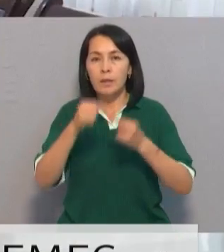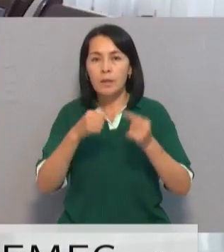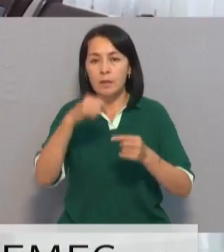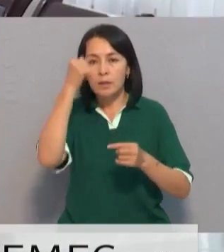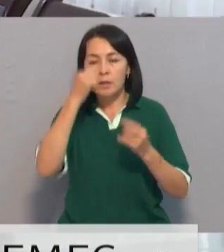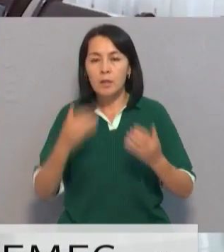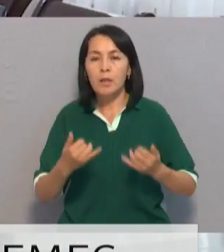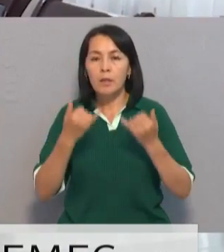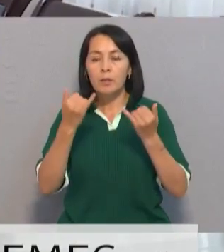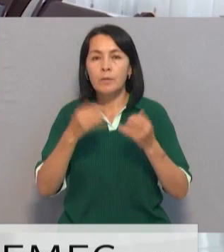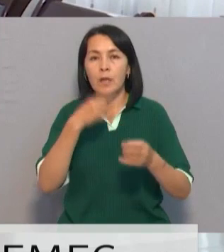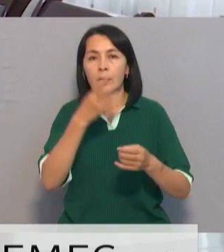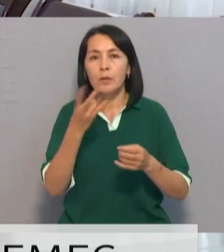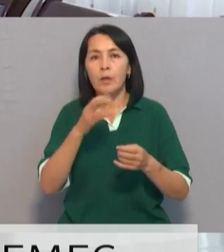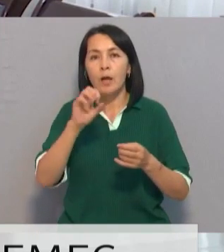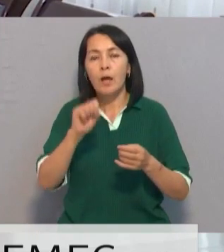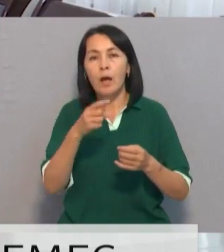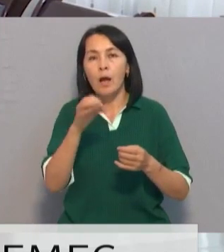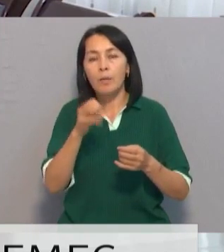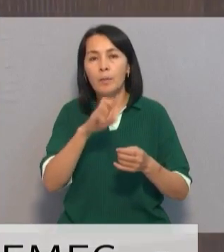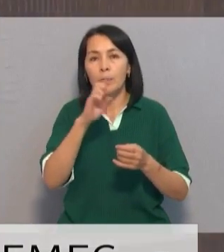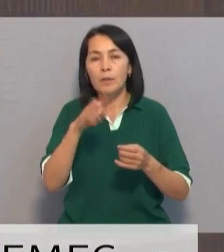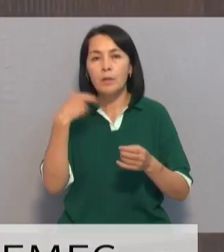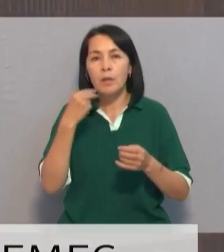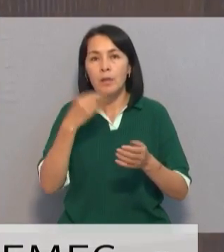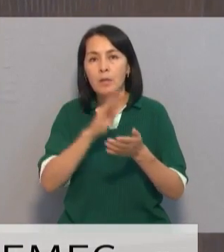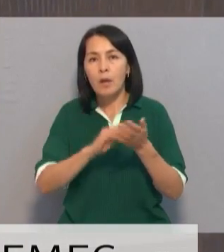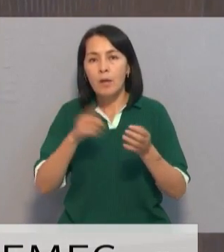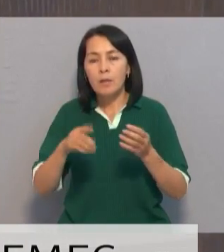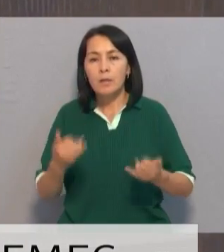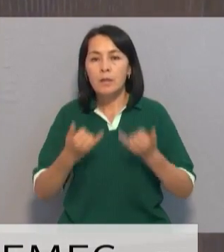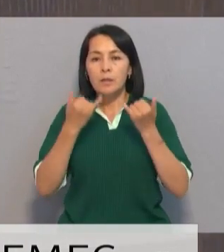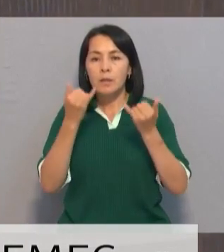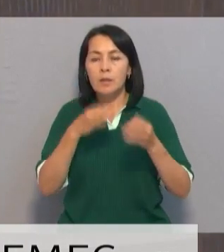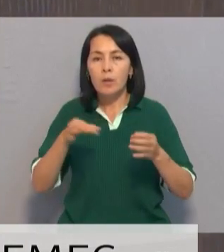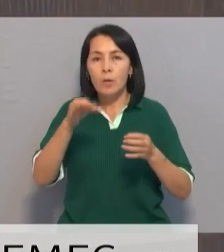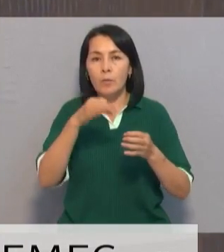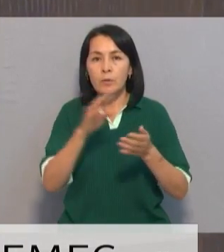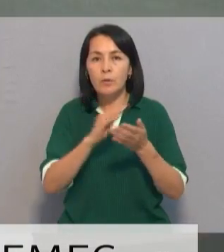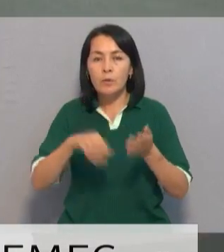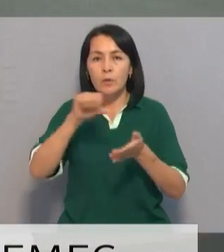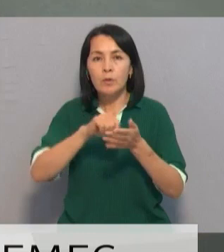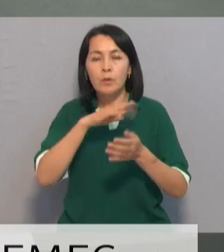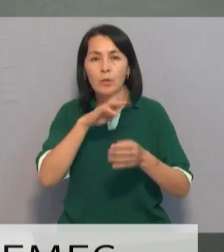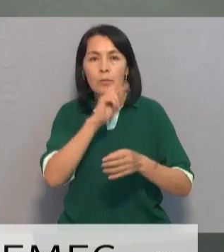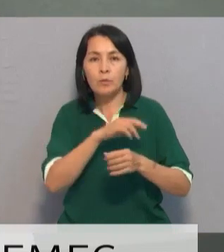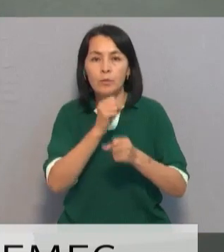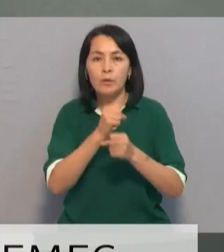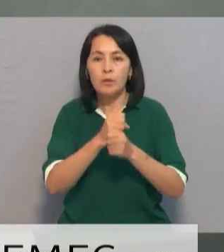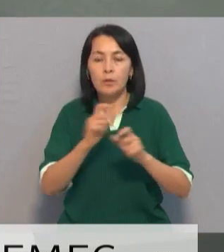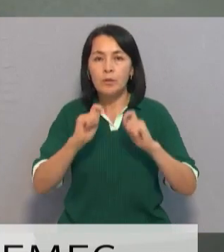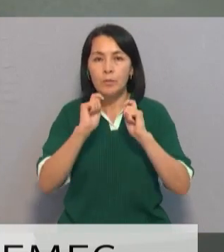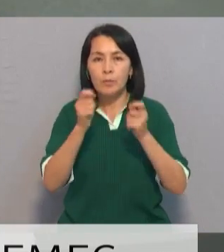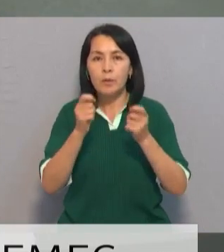өткіземіз. Айта кету керек, Абай Балажанға президенттің бақ саласындағы сыйлығы өңірлік журналистикаға қосқан сүбелі үлесі үшін берілді. Ал